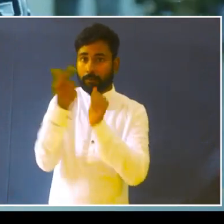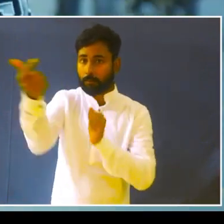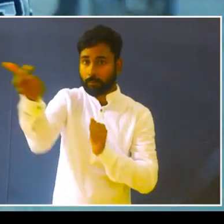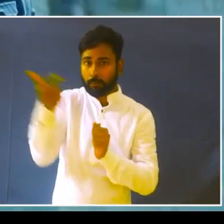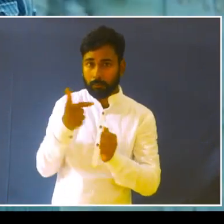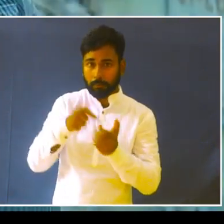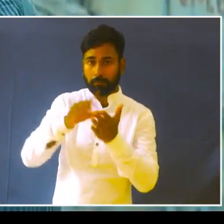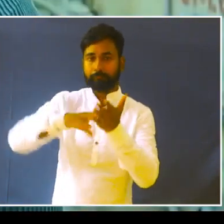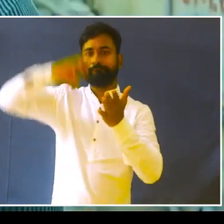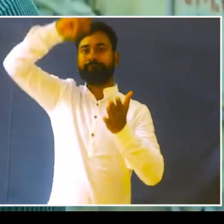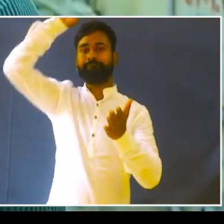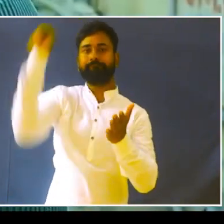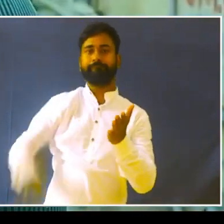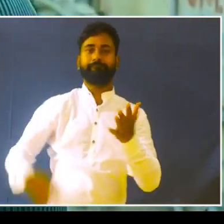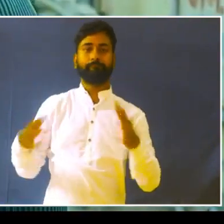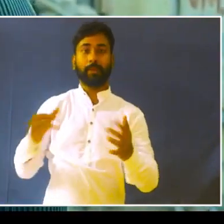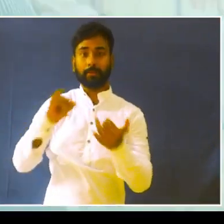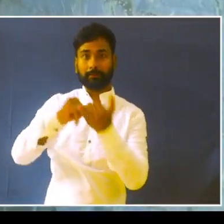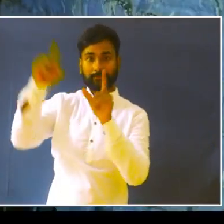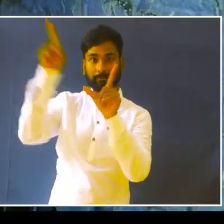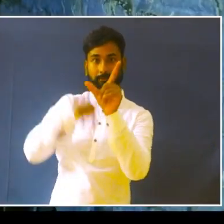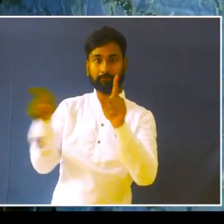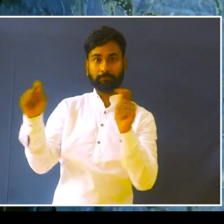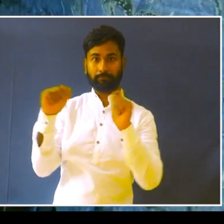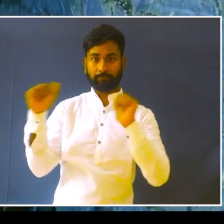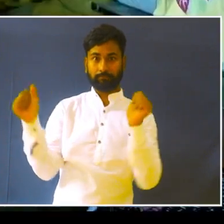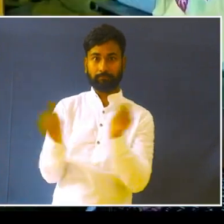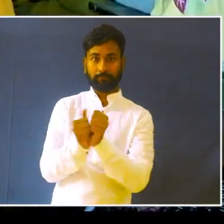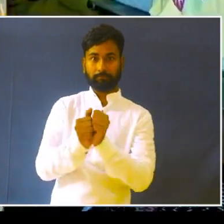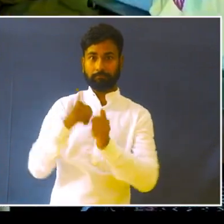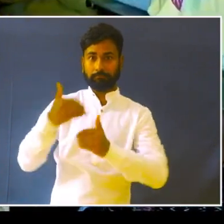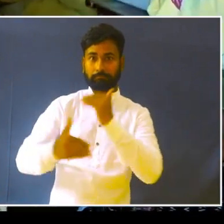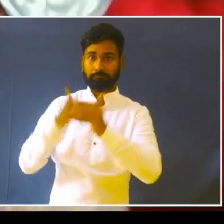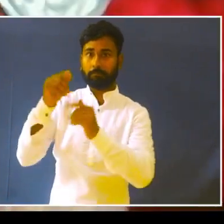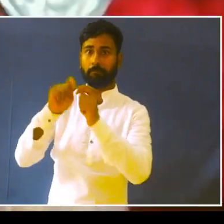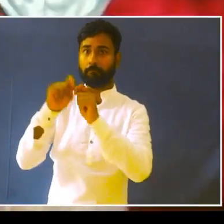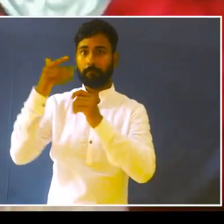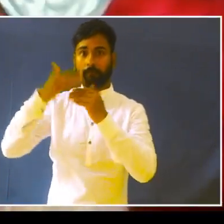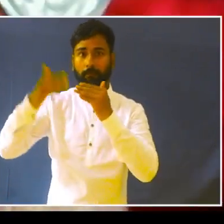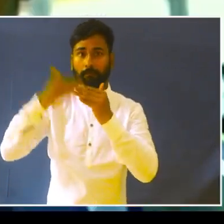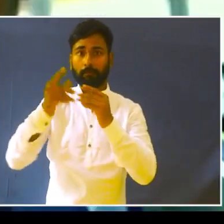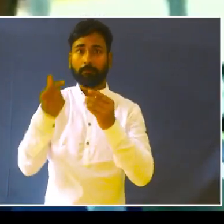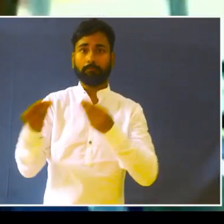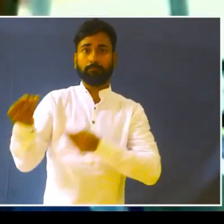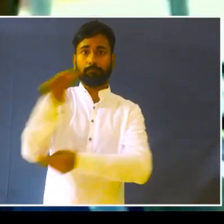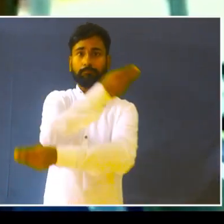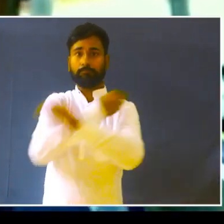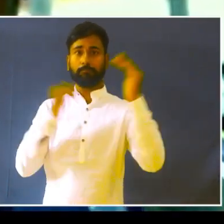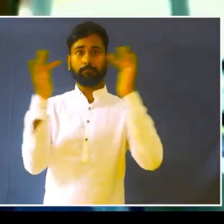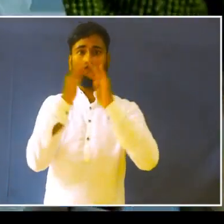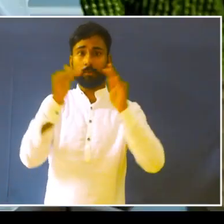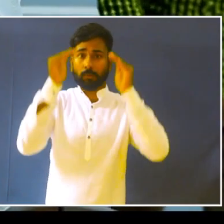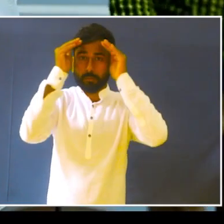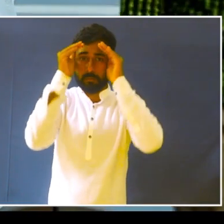को कारोबार करने में आसानी हुई। आर्थिक सशक्तिकरण और रोजगार सृजन पर ध्यान केंद्रित करते